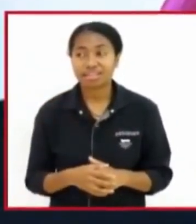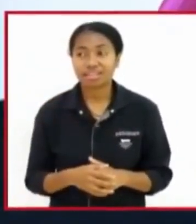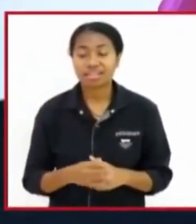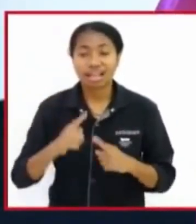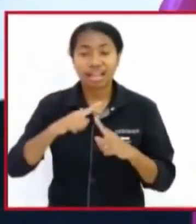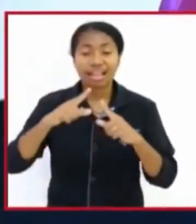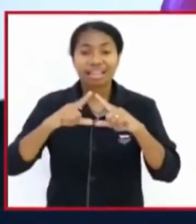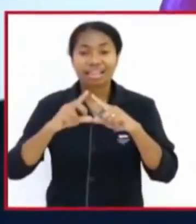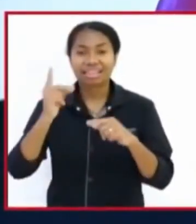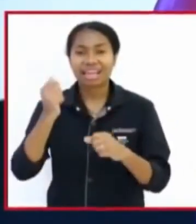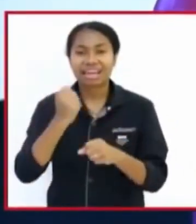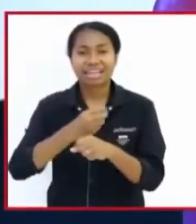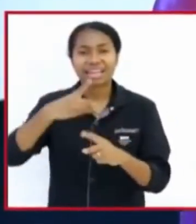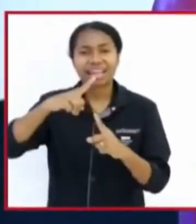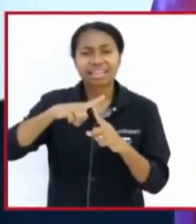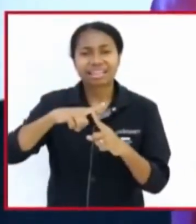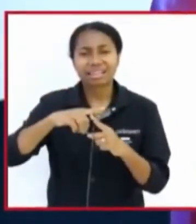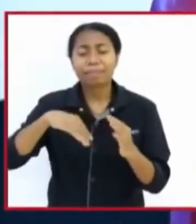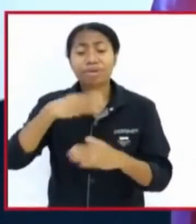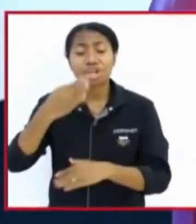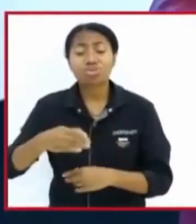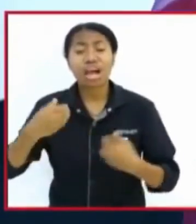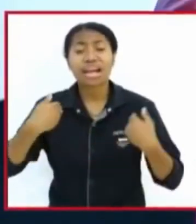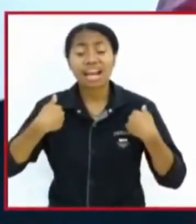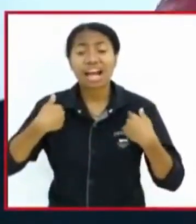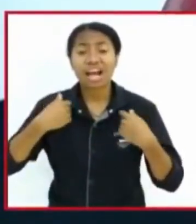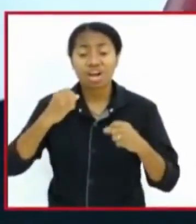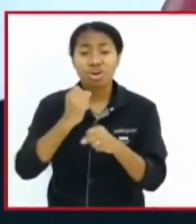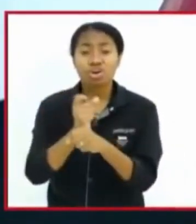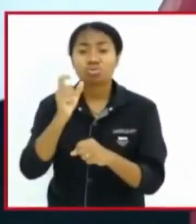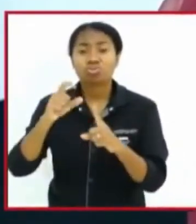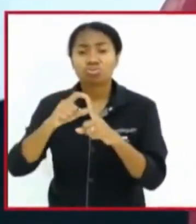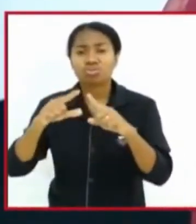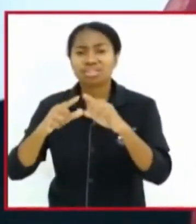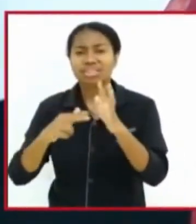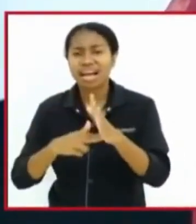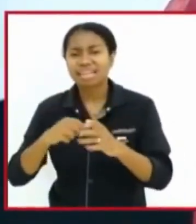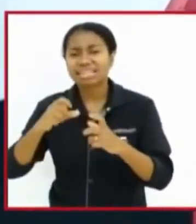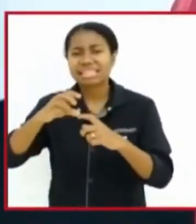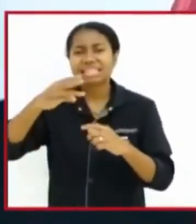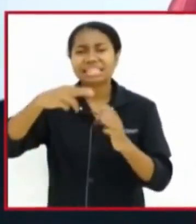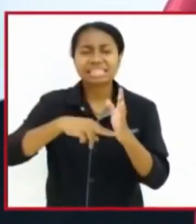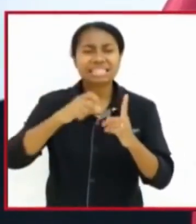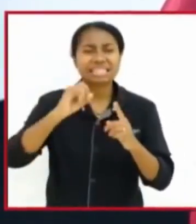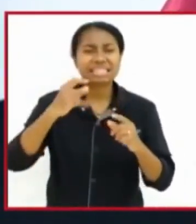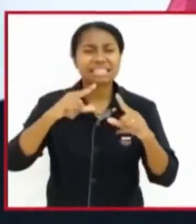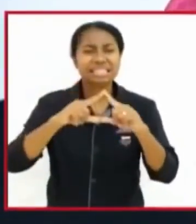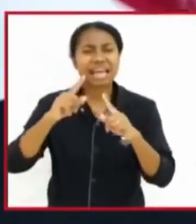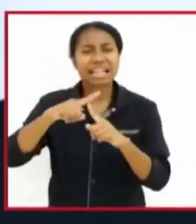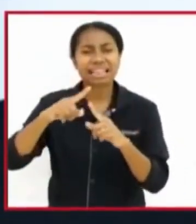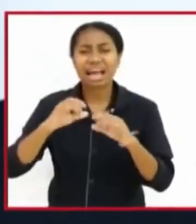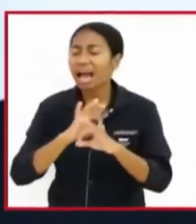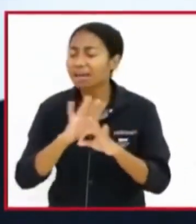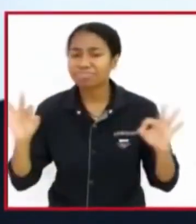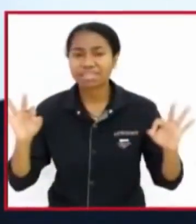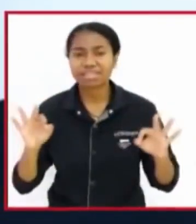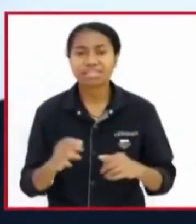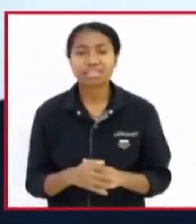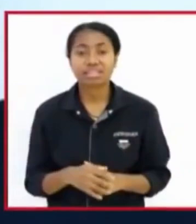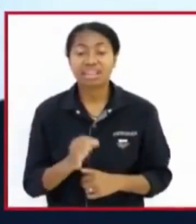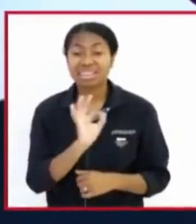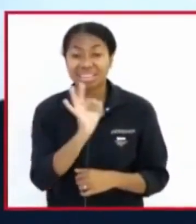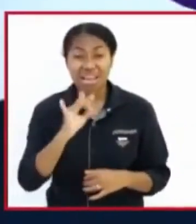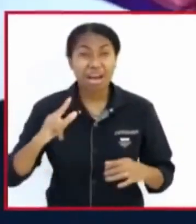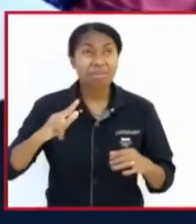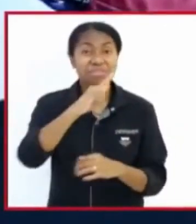target berikut adalah gudang senjata senjata semua dan selesai tanpa pesawat